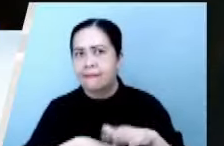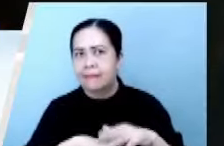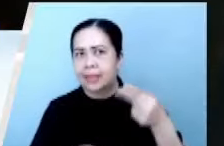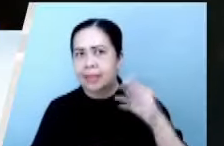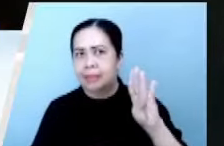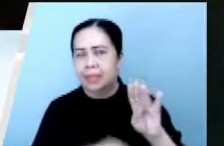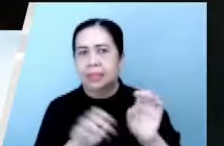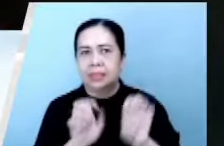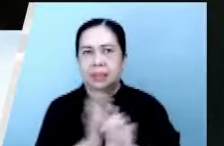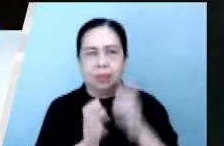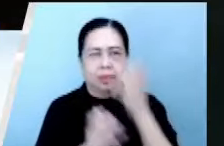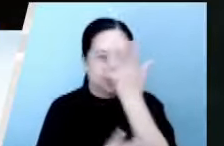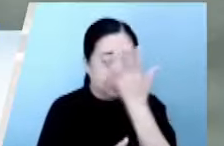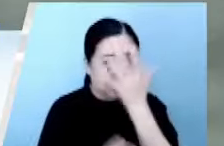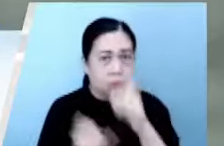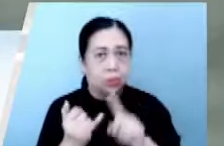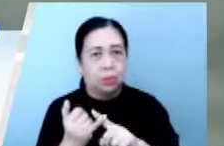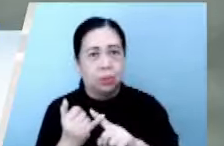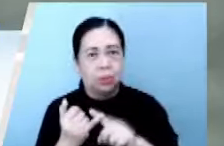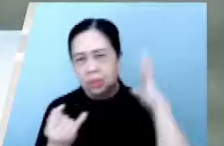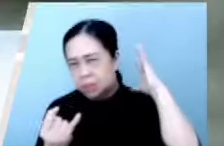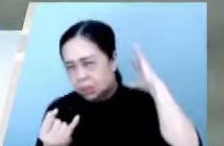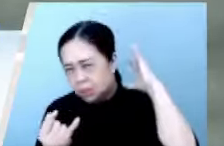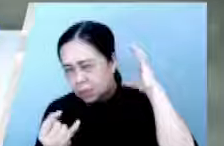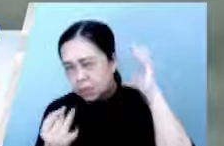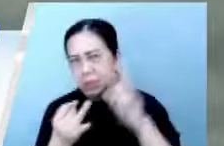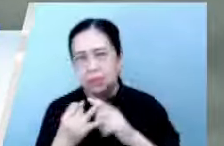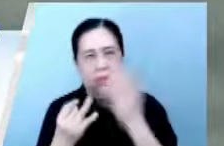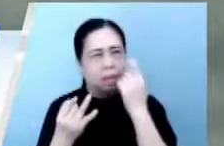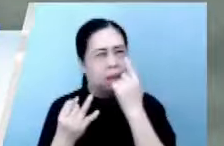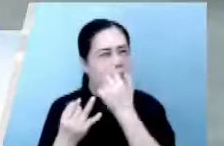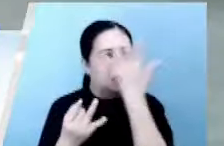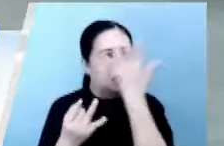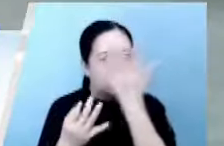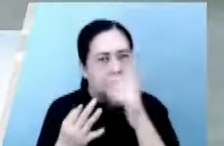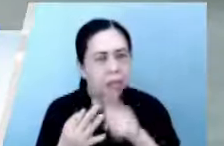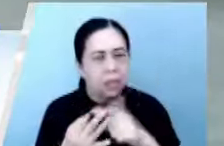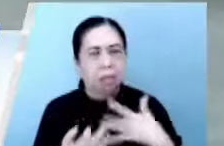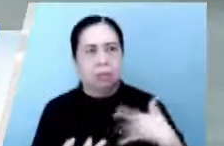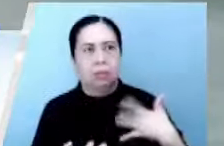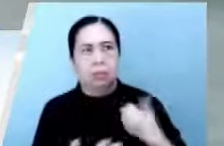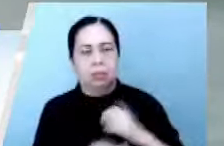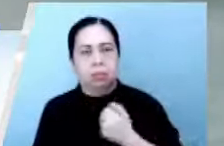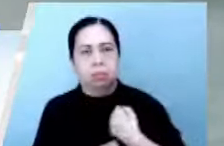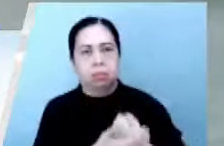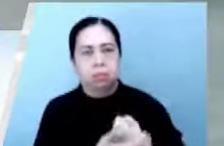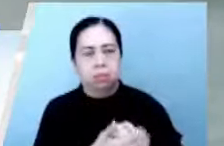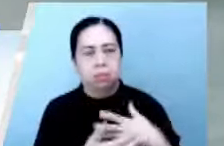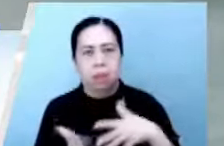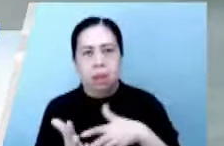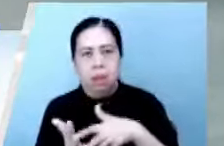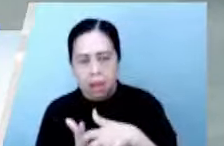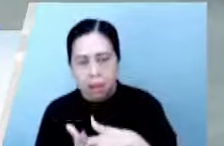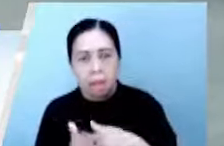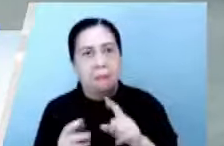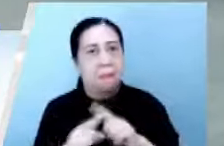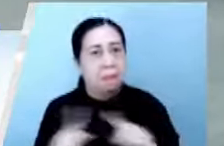pagkahilo, sakit ng ulo, panlalabo ng mata, palpitation at panghihina. Kaso, karamihan